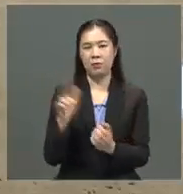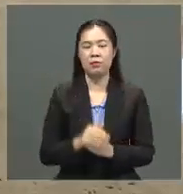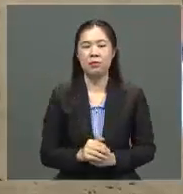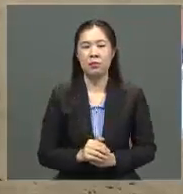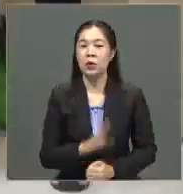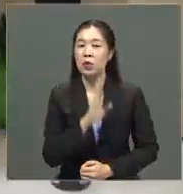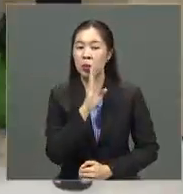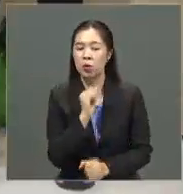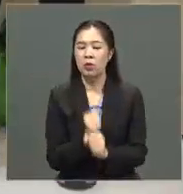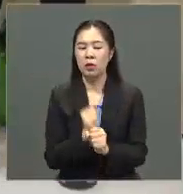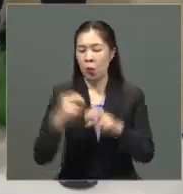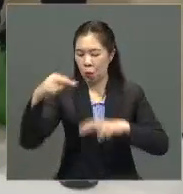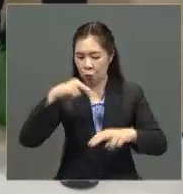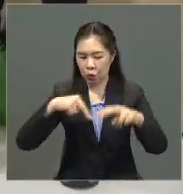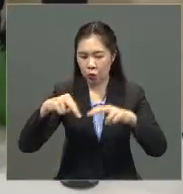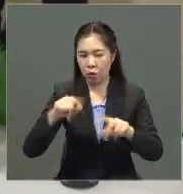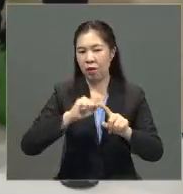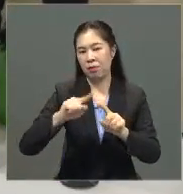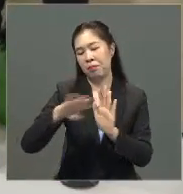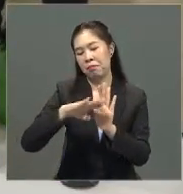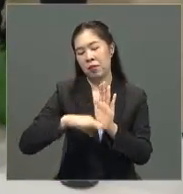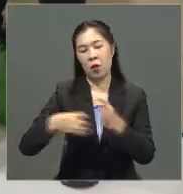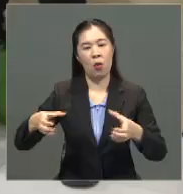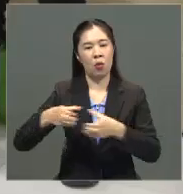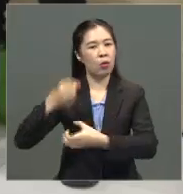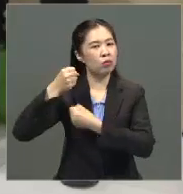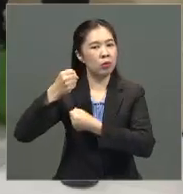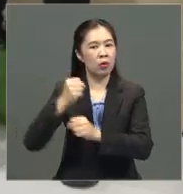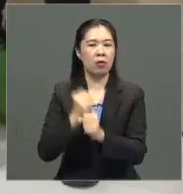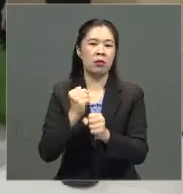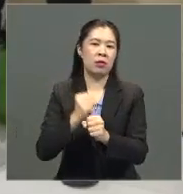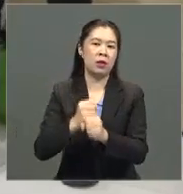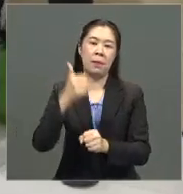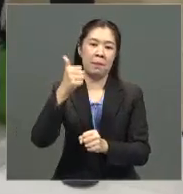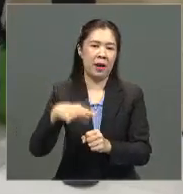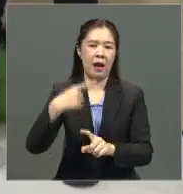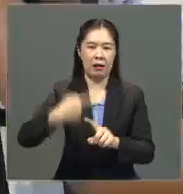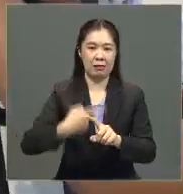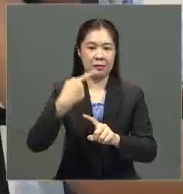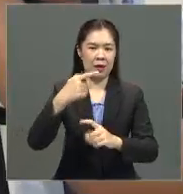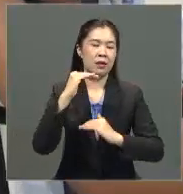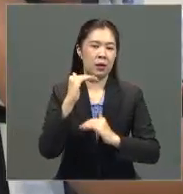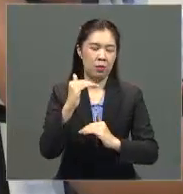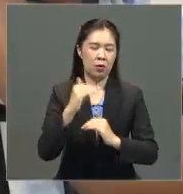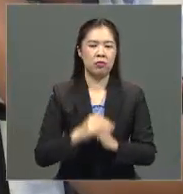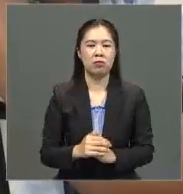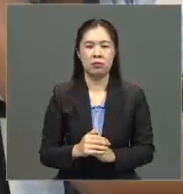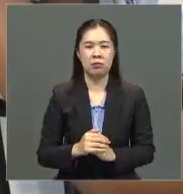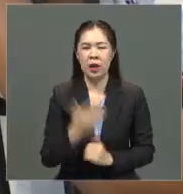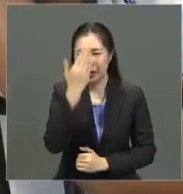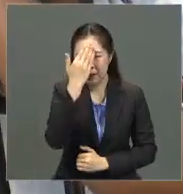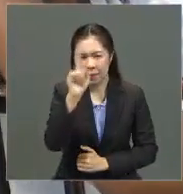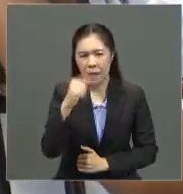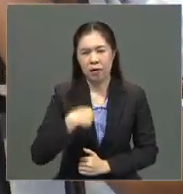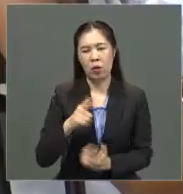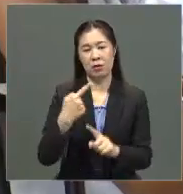หากไม่สามารถควบคุมสถานการณ์การชุมนุมของกลุ่มต่างๆได้ภายใน1เดือนถามว่าทำไมถึงจะต้อง